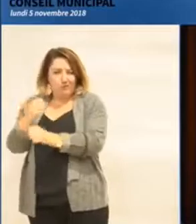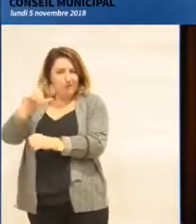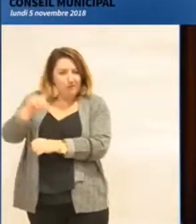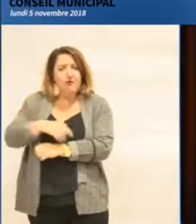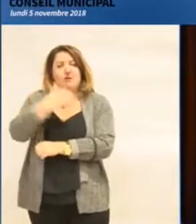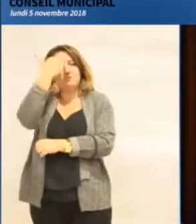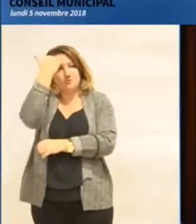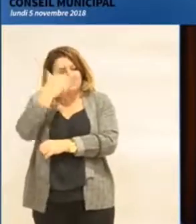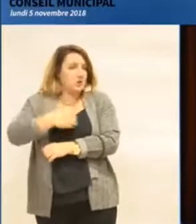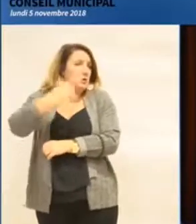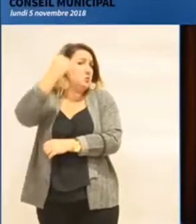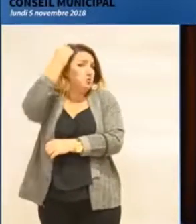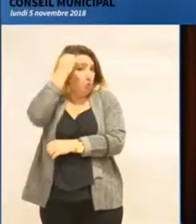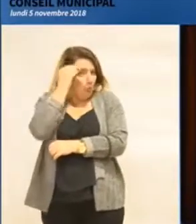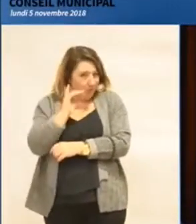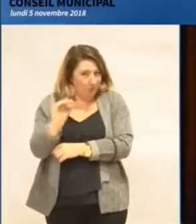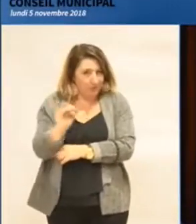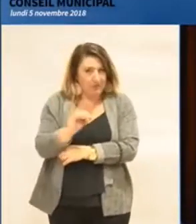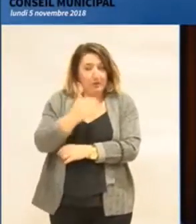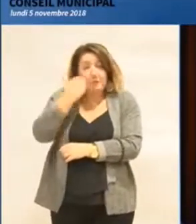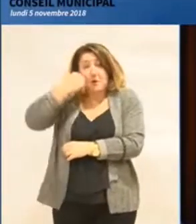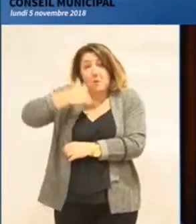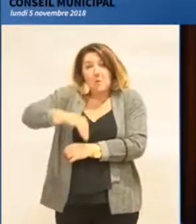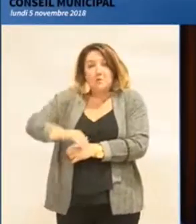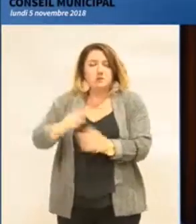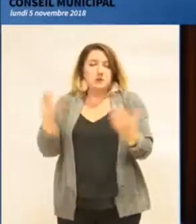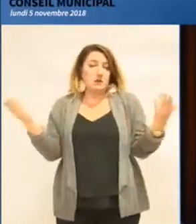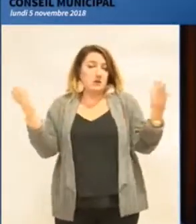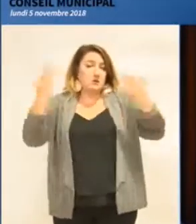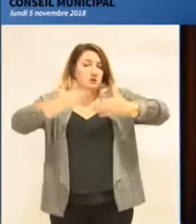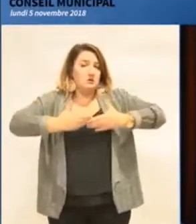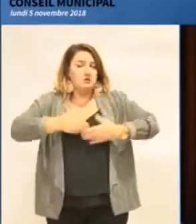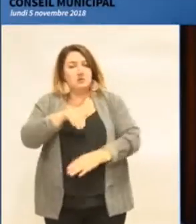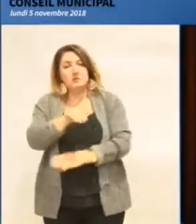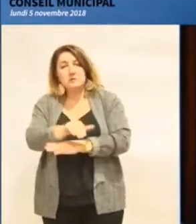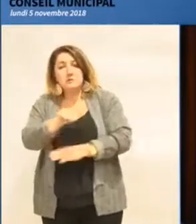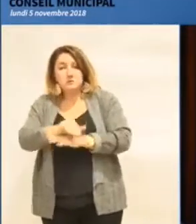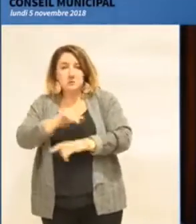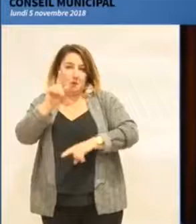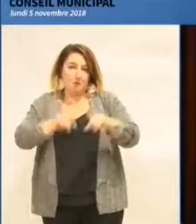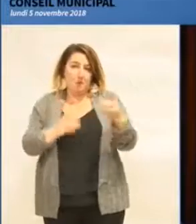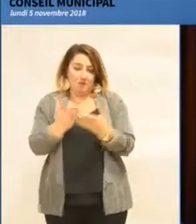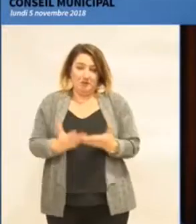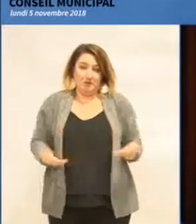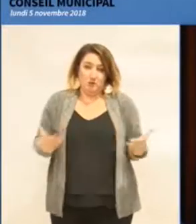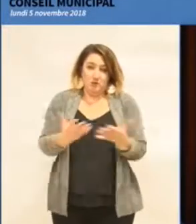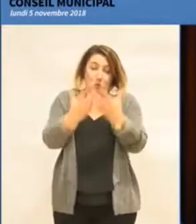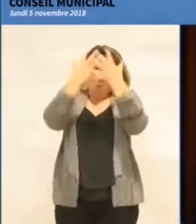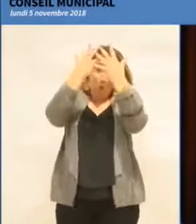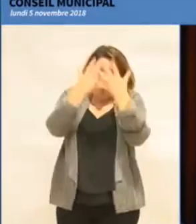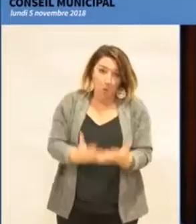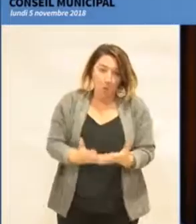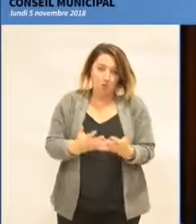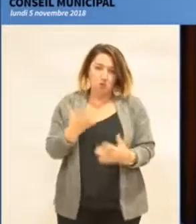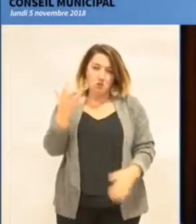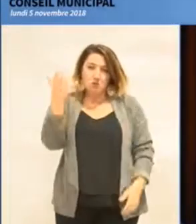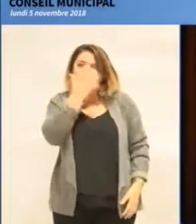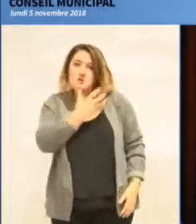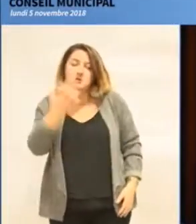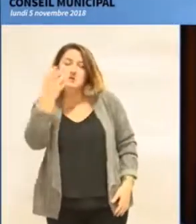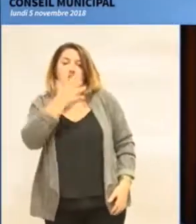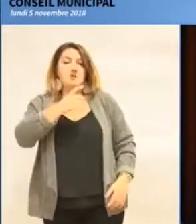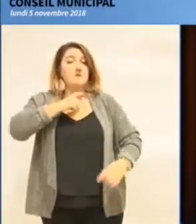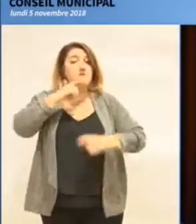exemple, ces questions lourdes, dramatiques parfois, et souvent très violentes,